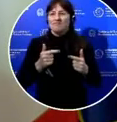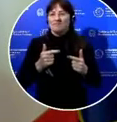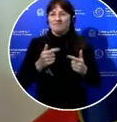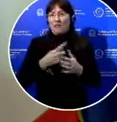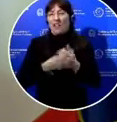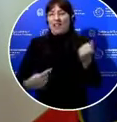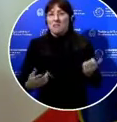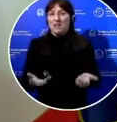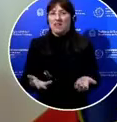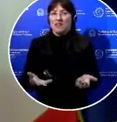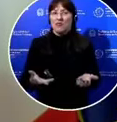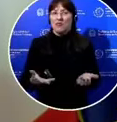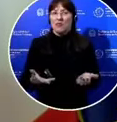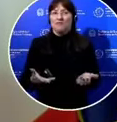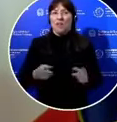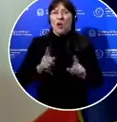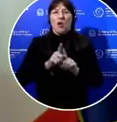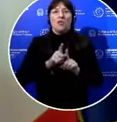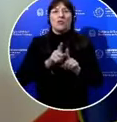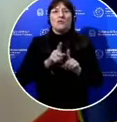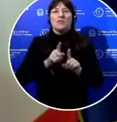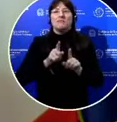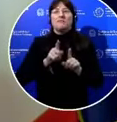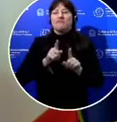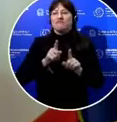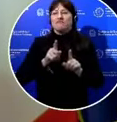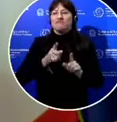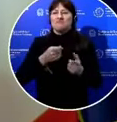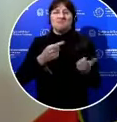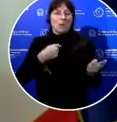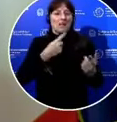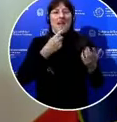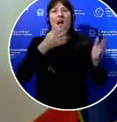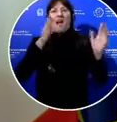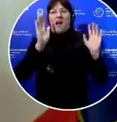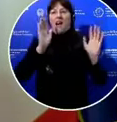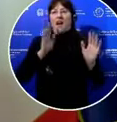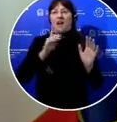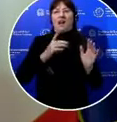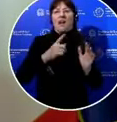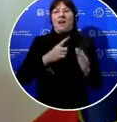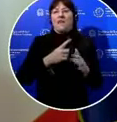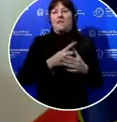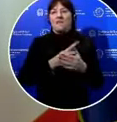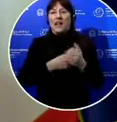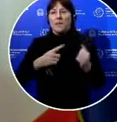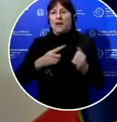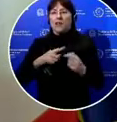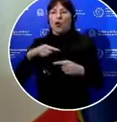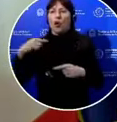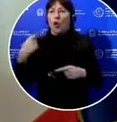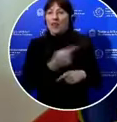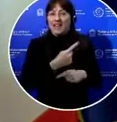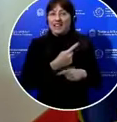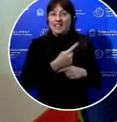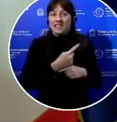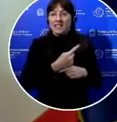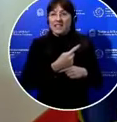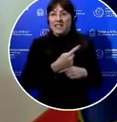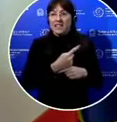è stata sostanzialmente una collettiva autoassoluzione rispetto ai fallimenti collettivi che riguardano